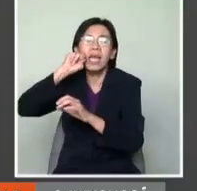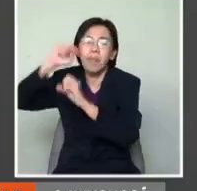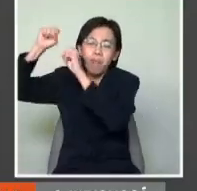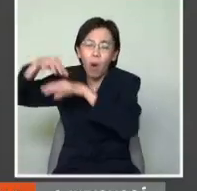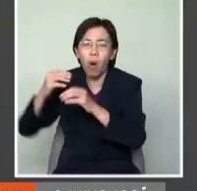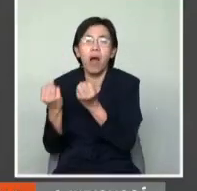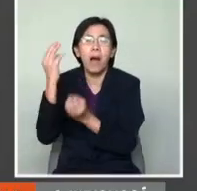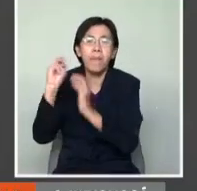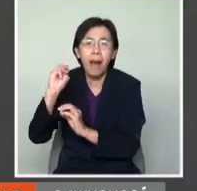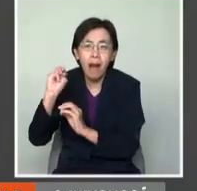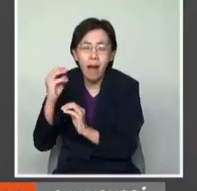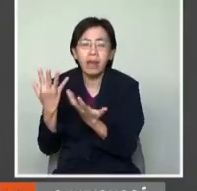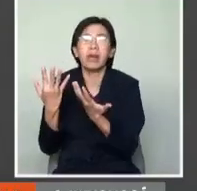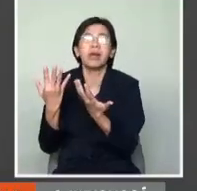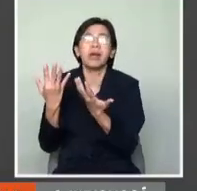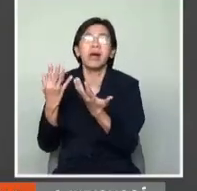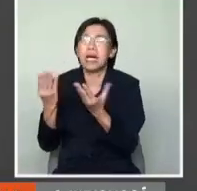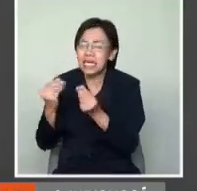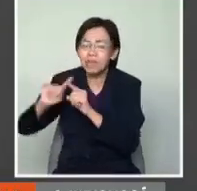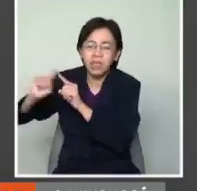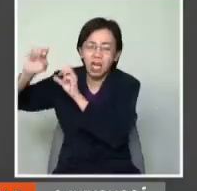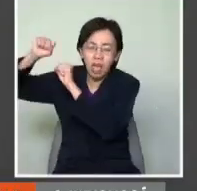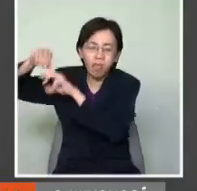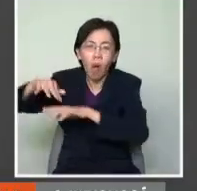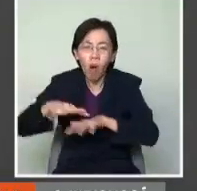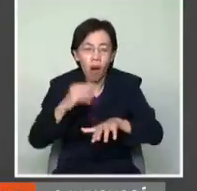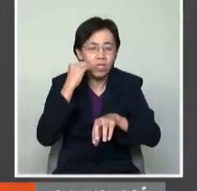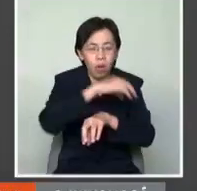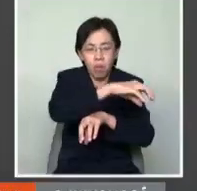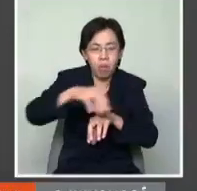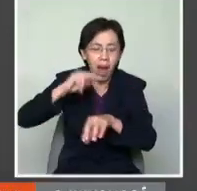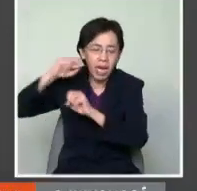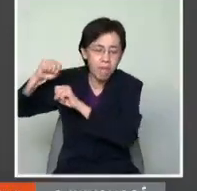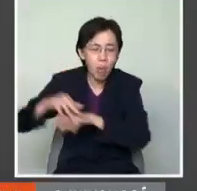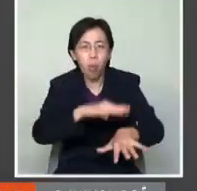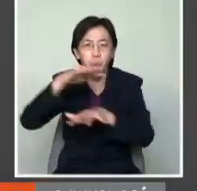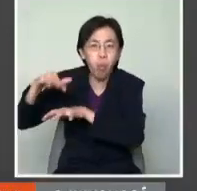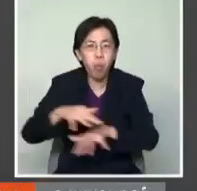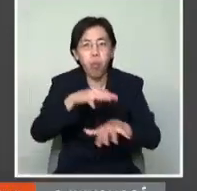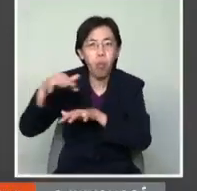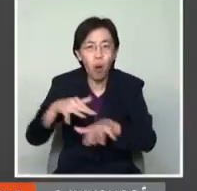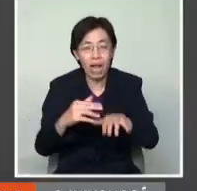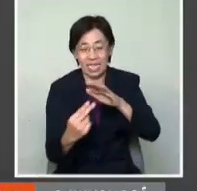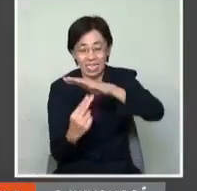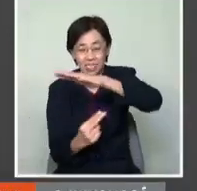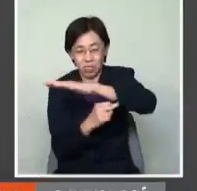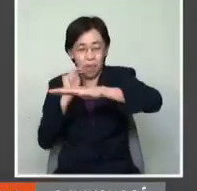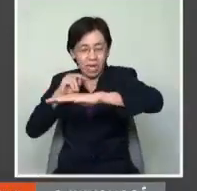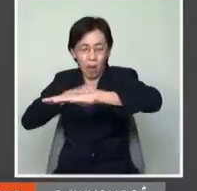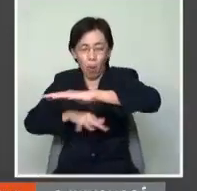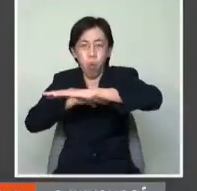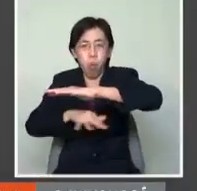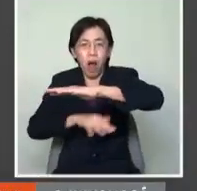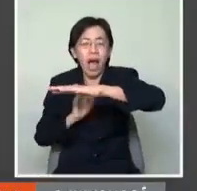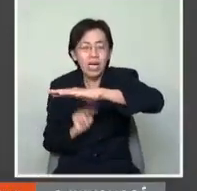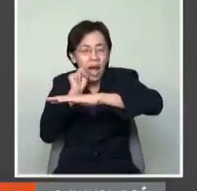ษกิ่งไม้แล้วก็เศษอะไรต่างๆเนี่ยมาที่หมู่บ้านเนี่ยนะคะแล้วก็ยังไหลมาอุดตันช่วงสะพานด้วยน้ำล้น